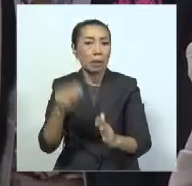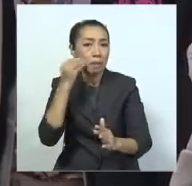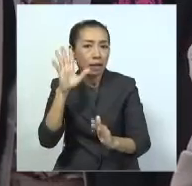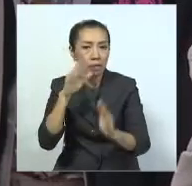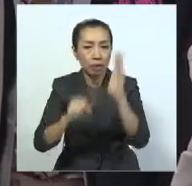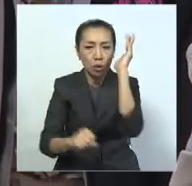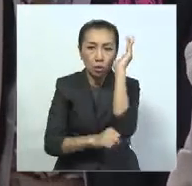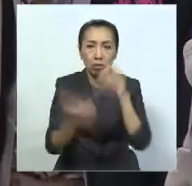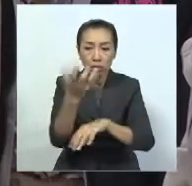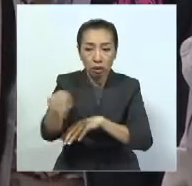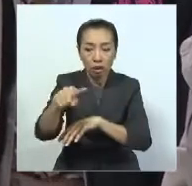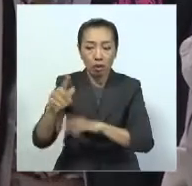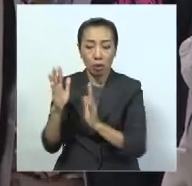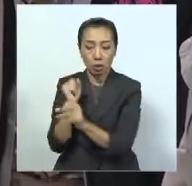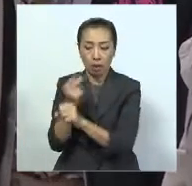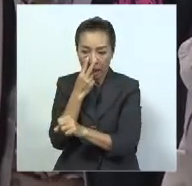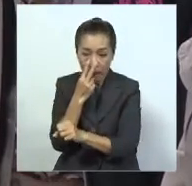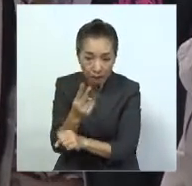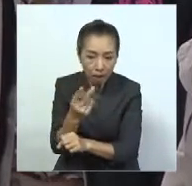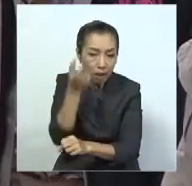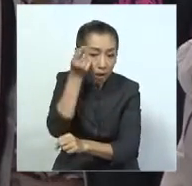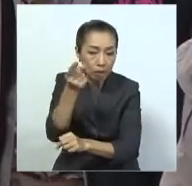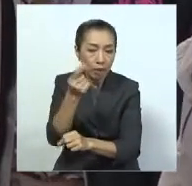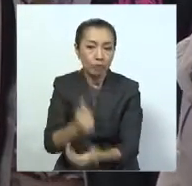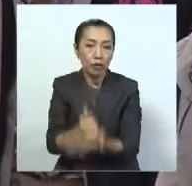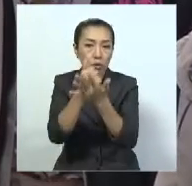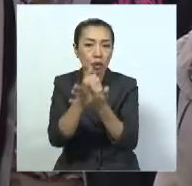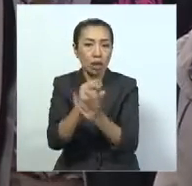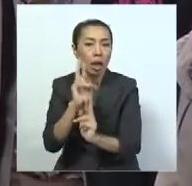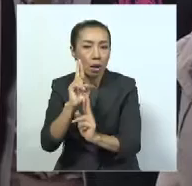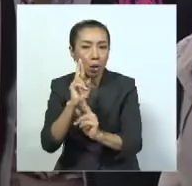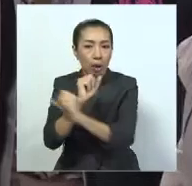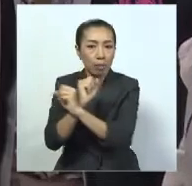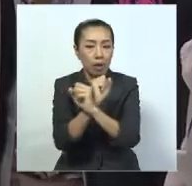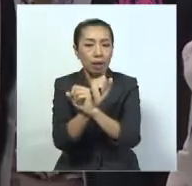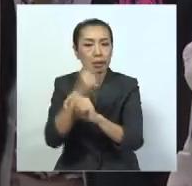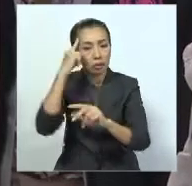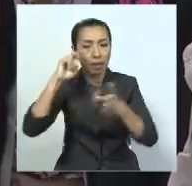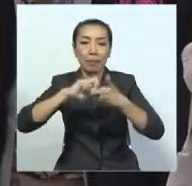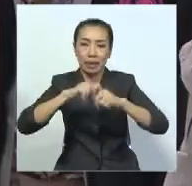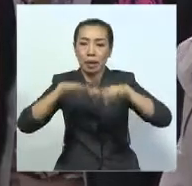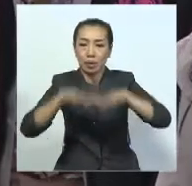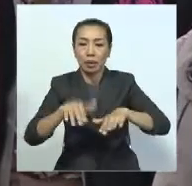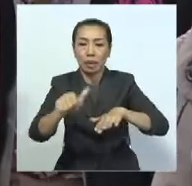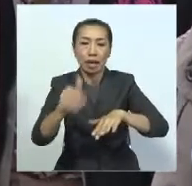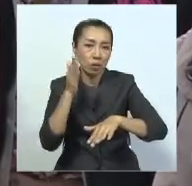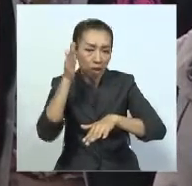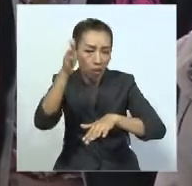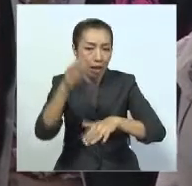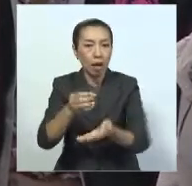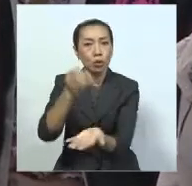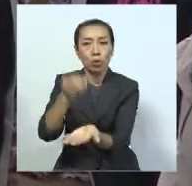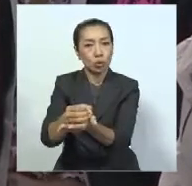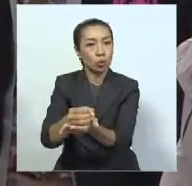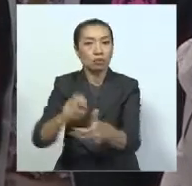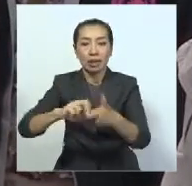ล่านี้เนี่ยเข้าใจในบริบทนะคะแล้วก็ช่วยกันเฝ้าระวังคิดว่าปัญหานี้ลดน้อยลงแน่นอนแทบจะไม่มีเลยสวนลุมก็อาจจะเป็นสวน